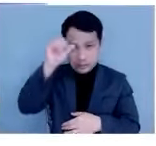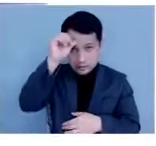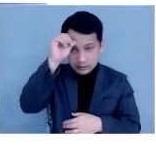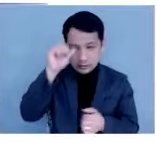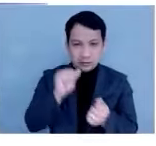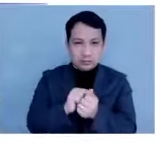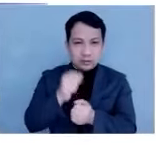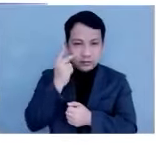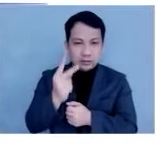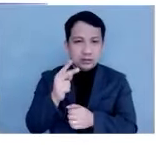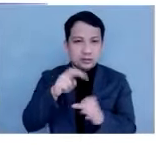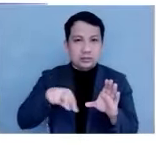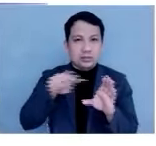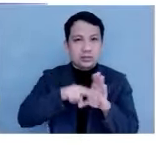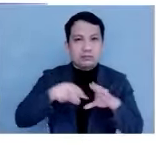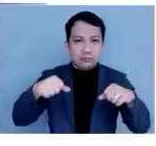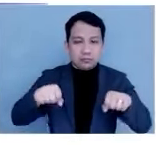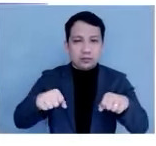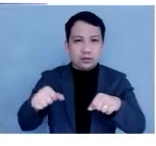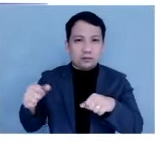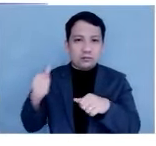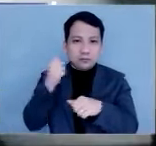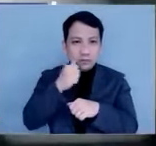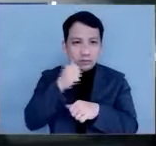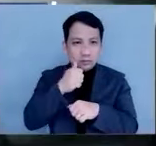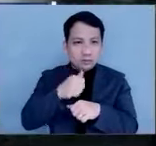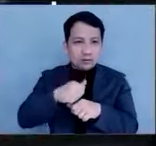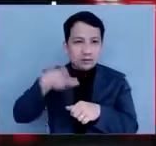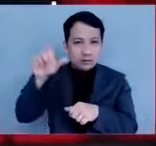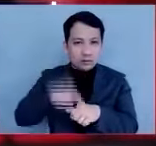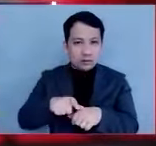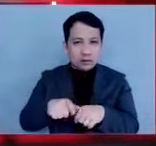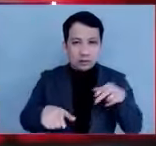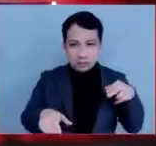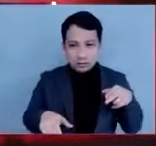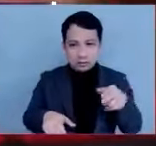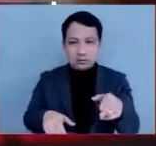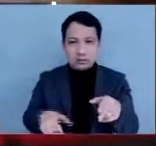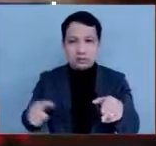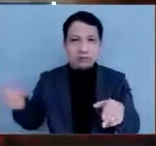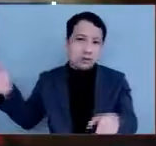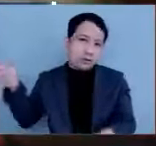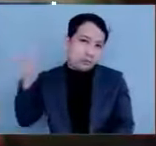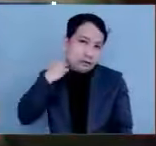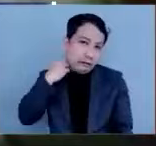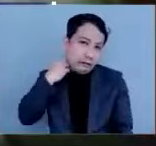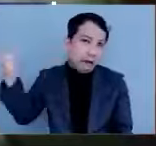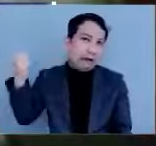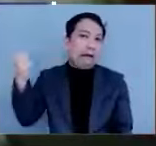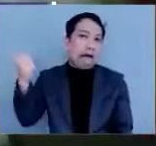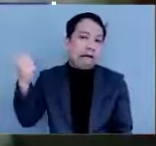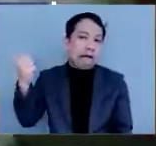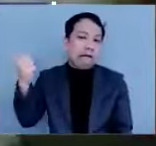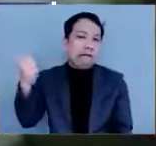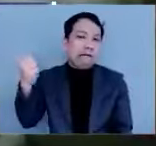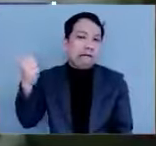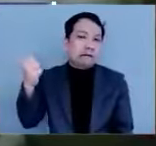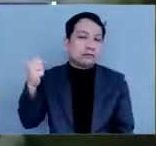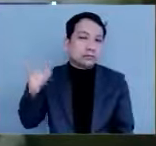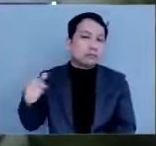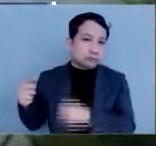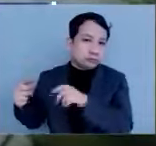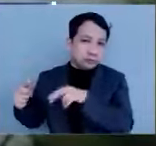makikita ang humintong motorsiklo na may babaeng angkas. Pababa na ng motorsiklo ang babae nang biglang hablutin ng riding in tandem ang kanyang kwintas. Dito na